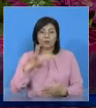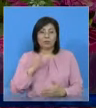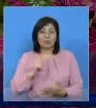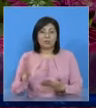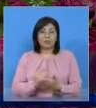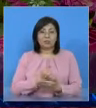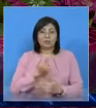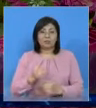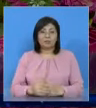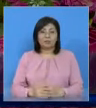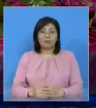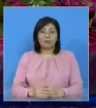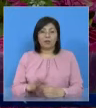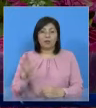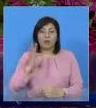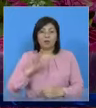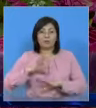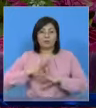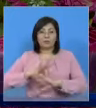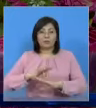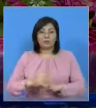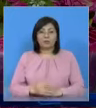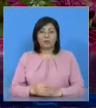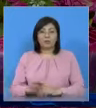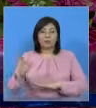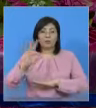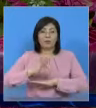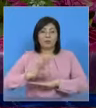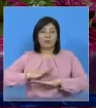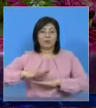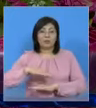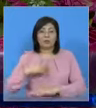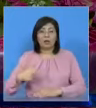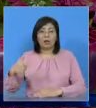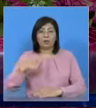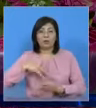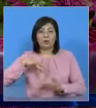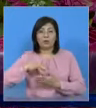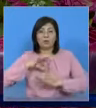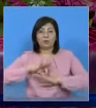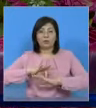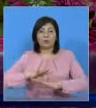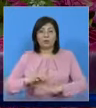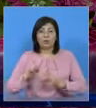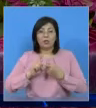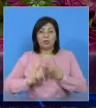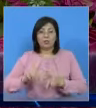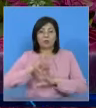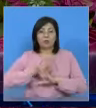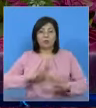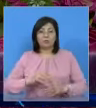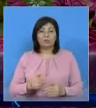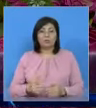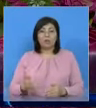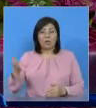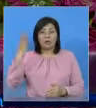жетті. Қазанда өткен батыс аймақтық Атырау қаласында өткен тәуелсіздік таланттары